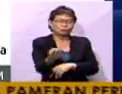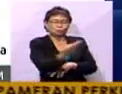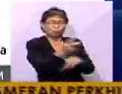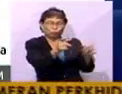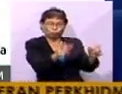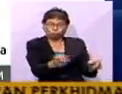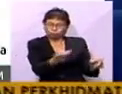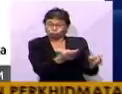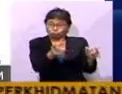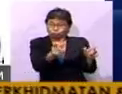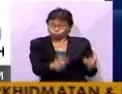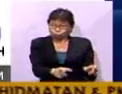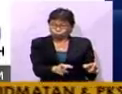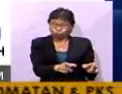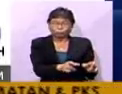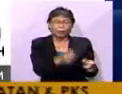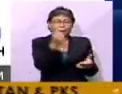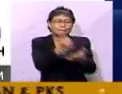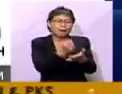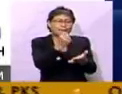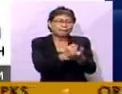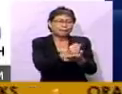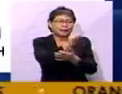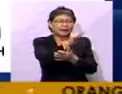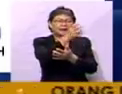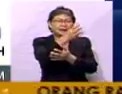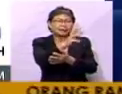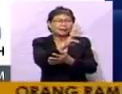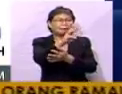Kedua-dua mereka, Udin Jawi pasport bernombor